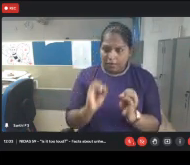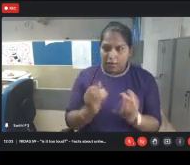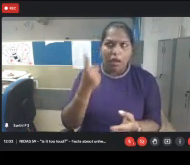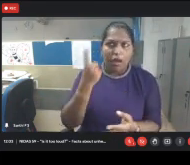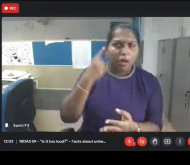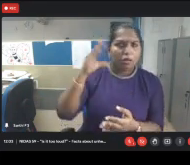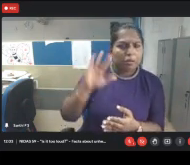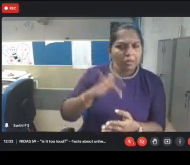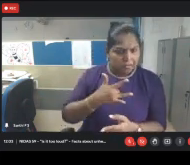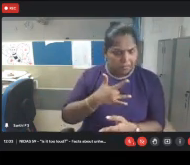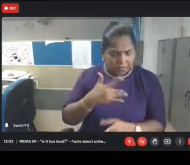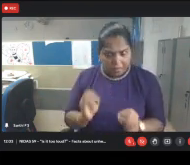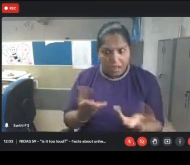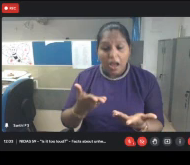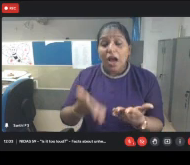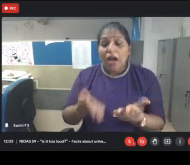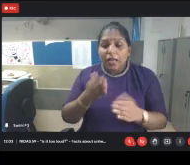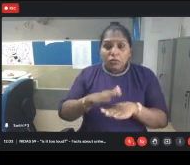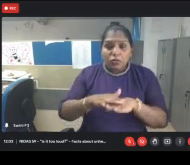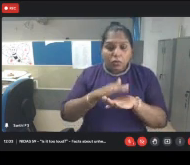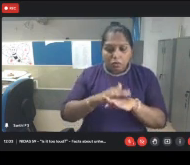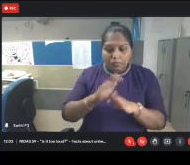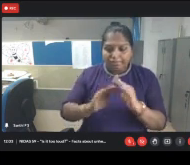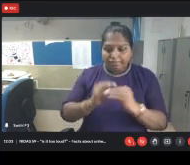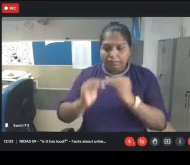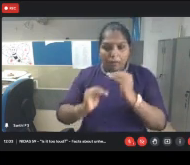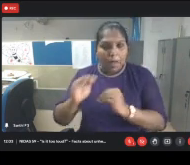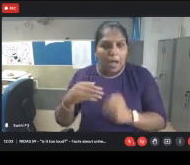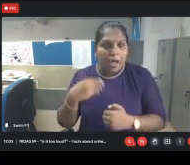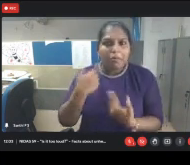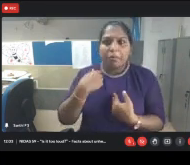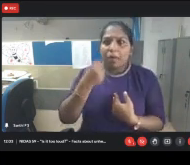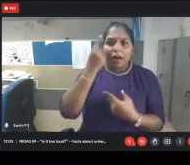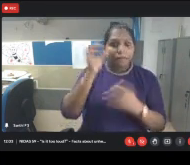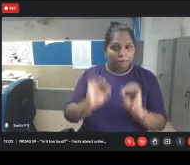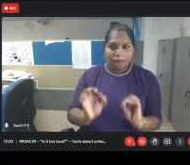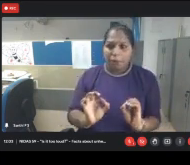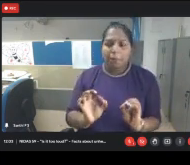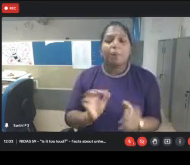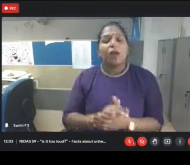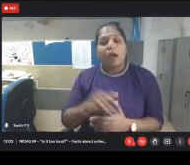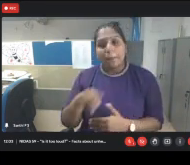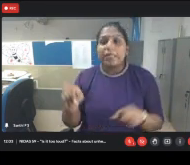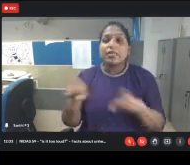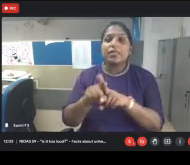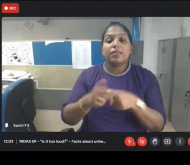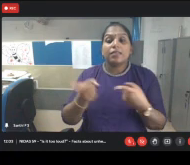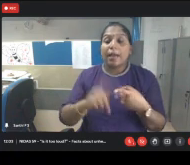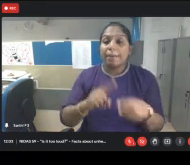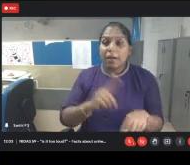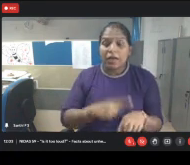കേൾവിക്കുറവ് ആകാനാണ് സാധ്യത. ഞാൻ പറഞ്ഞതുപോലെ നമുക്ക് ഒരു 35 decibel നമുക്ക് കേൾവിക്കുറവ് ആകുമ്പോഴാണ് നമ്മൾ